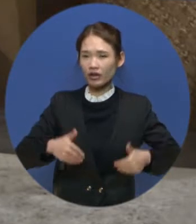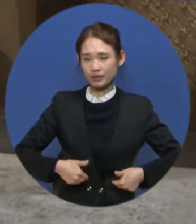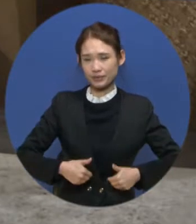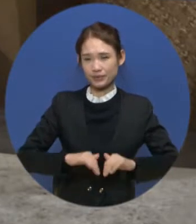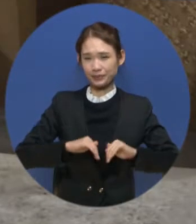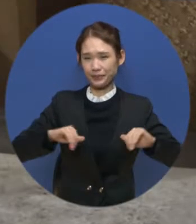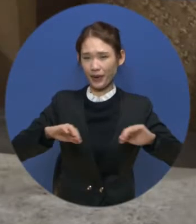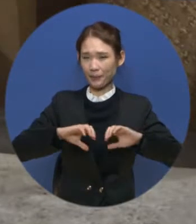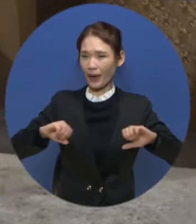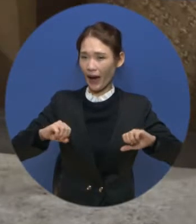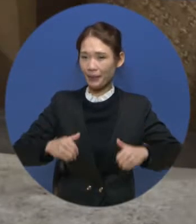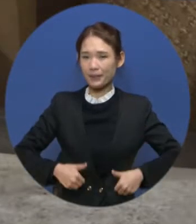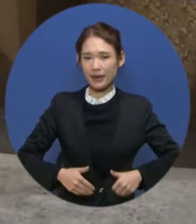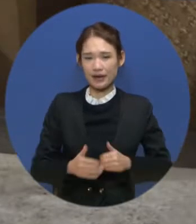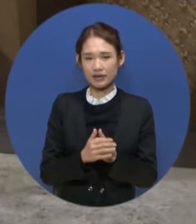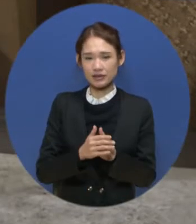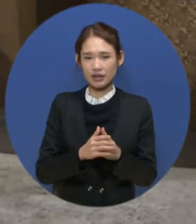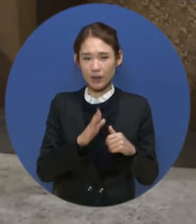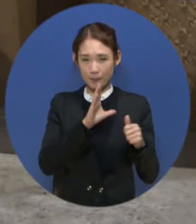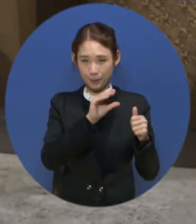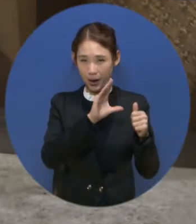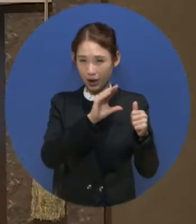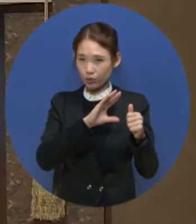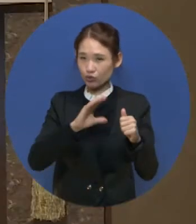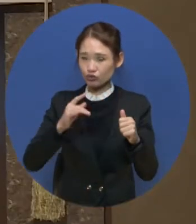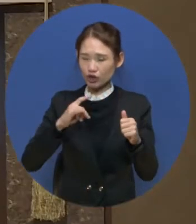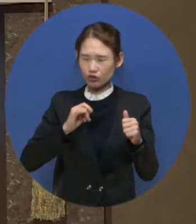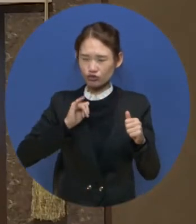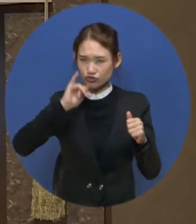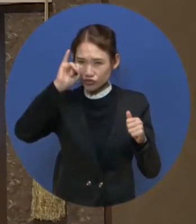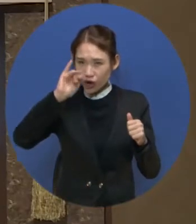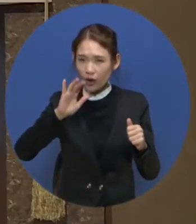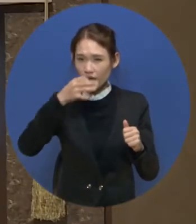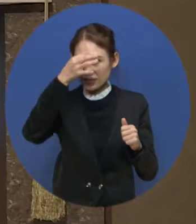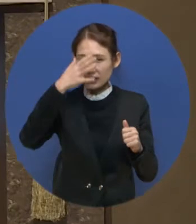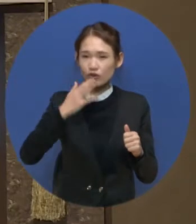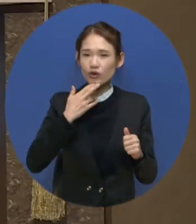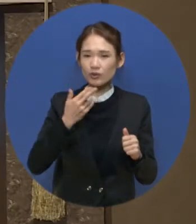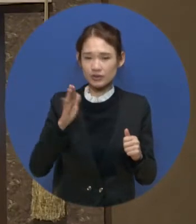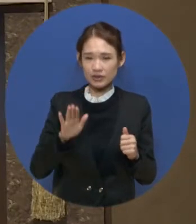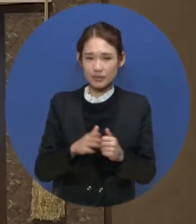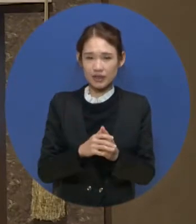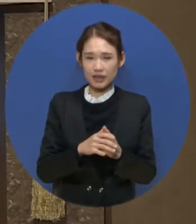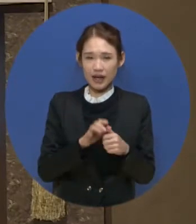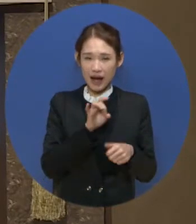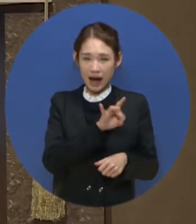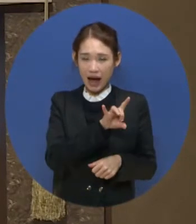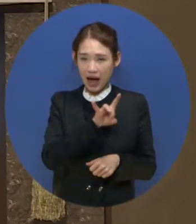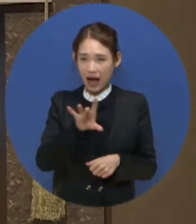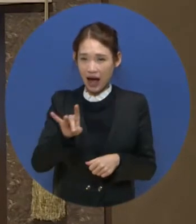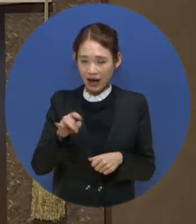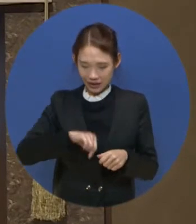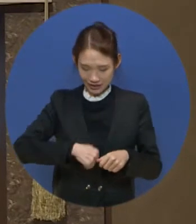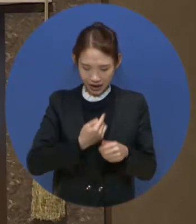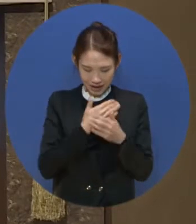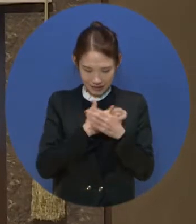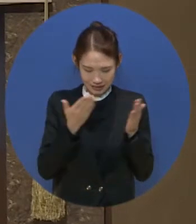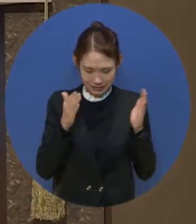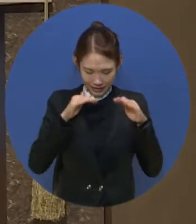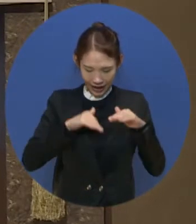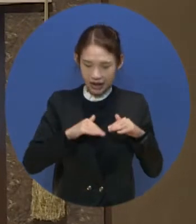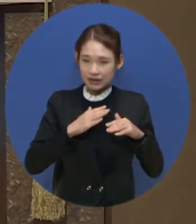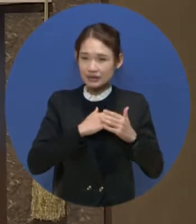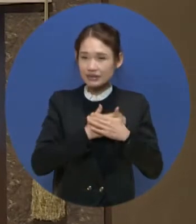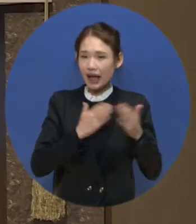여기 방송국처럼 이런 뭐 훌륭한 장비는 아닙니다만 네. 각자 자기 데스크에 앉아서 데스크나 이런 그 모바일을